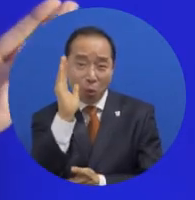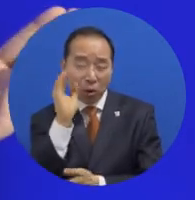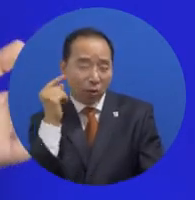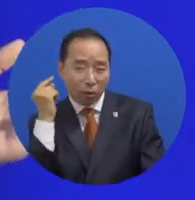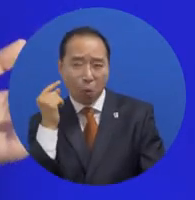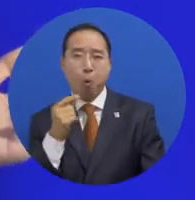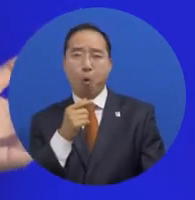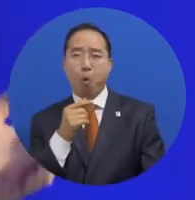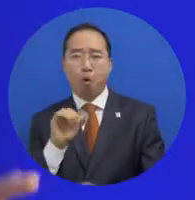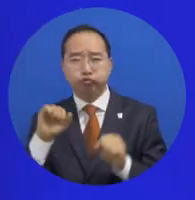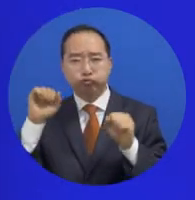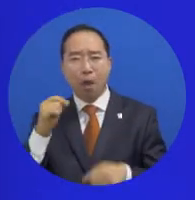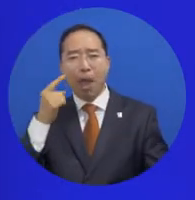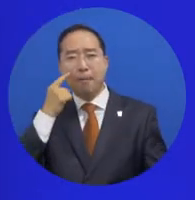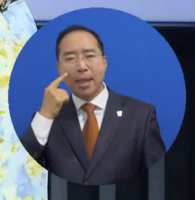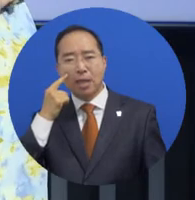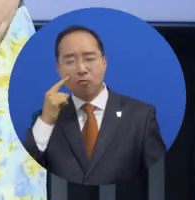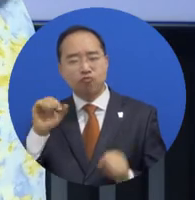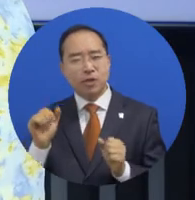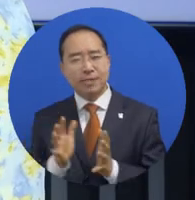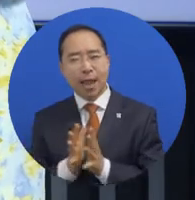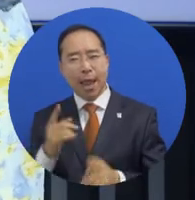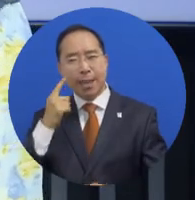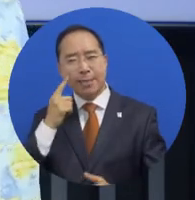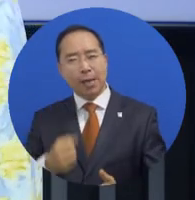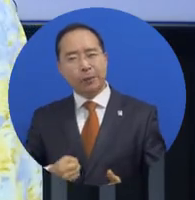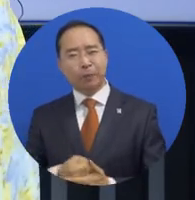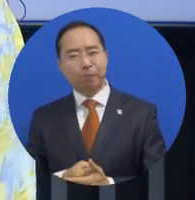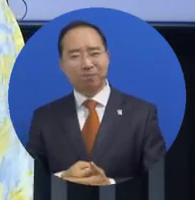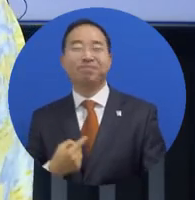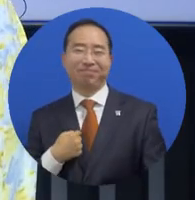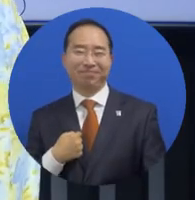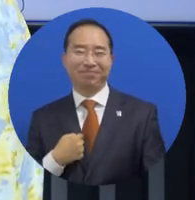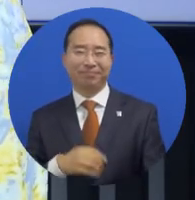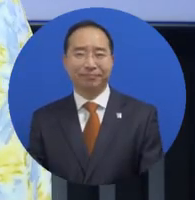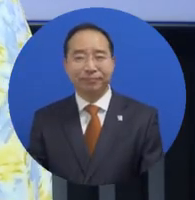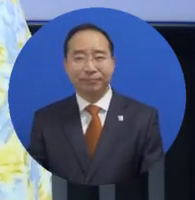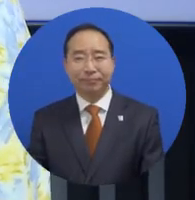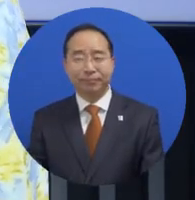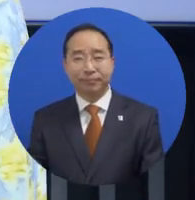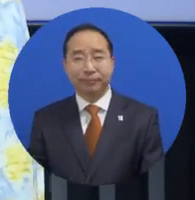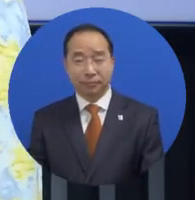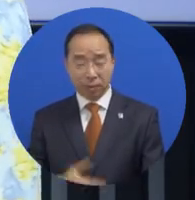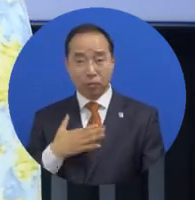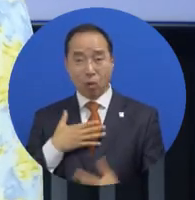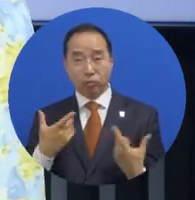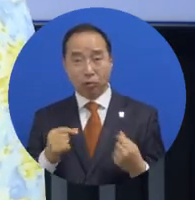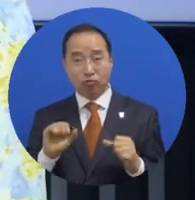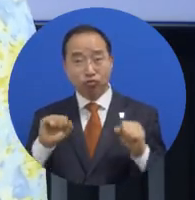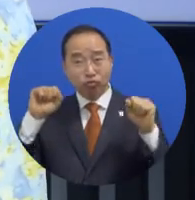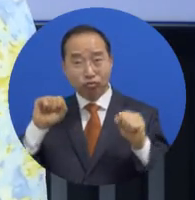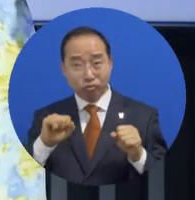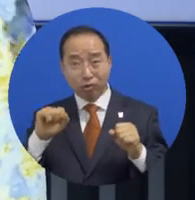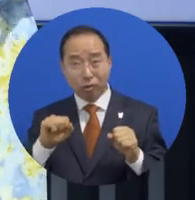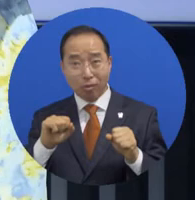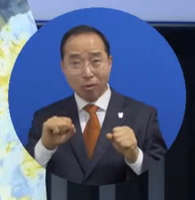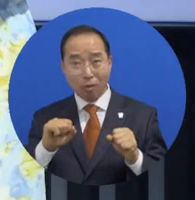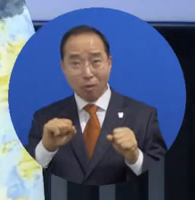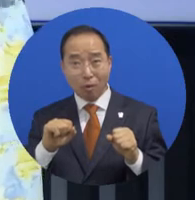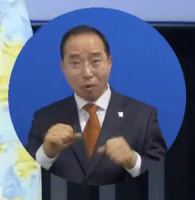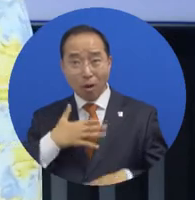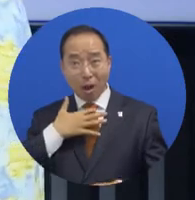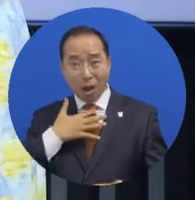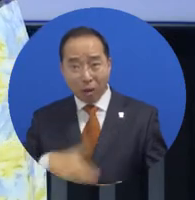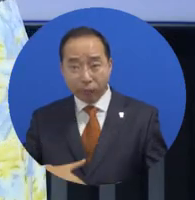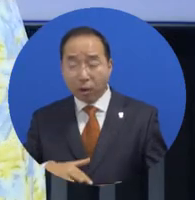강연을 들으면서 아, 좀 해야겠다. 운동을 시작해야겠다라는 생각이 들더라고요. 그런데 저처럼 운동을 안 하던